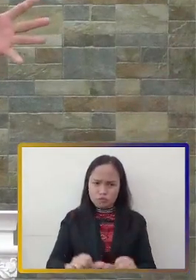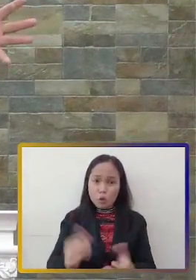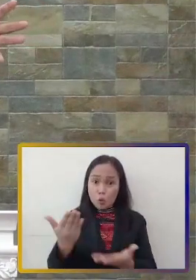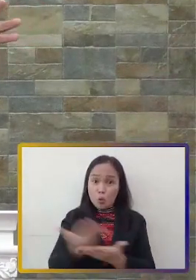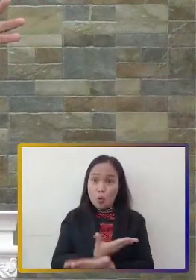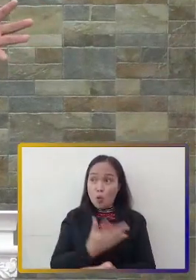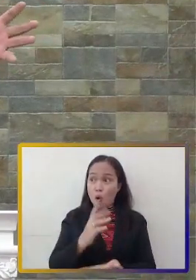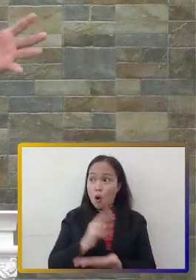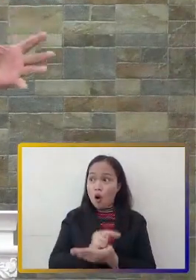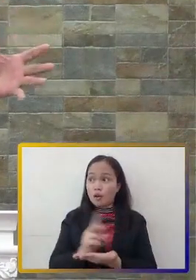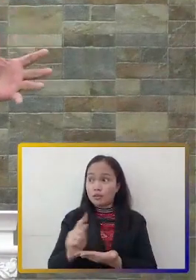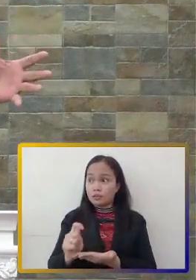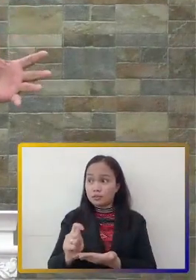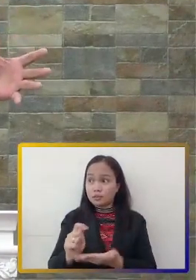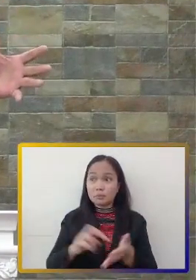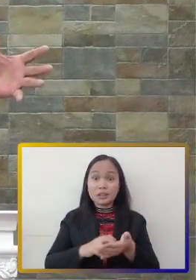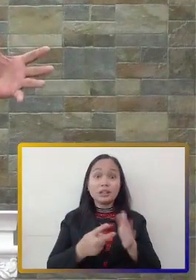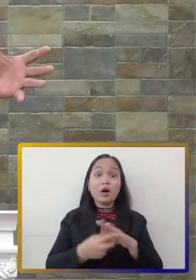hong nagbago.